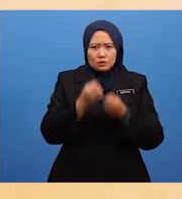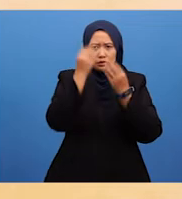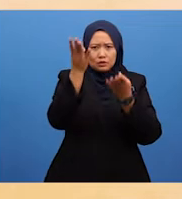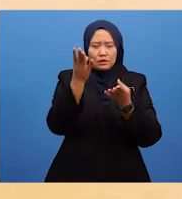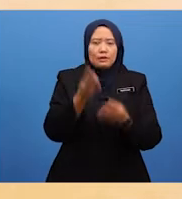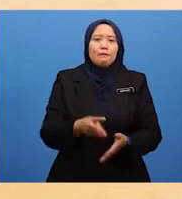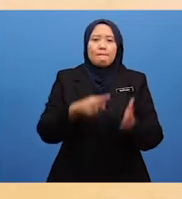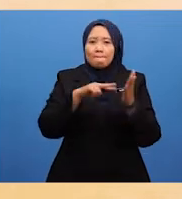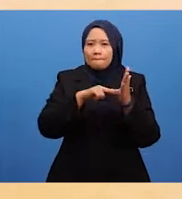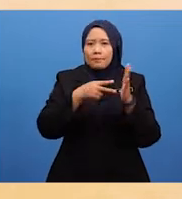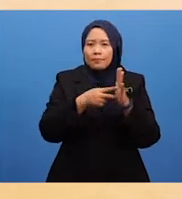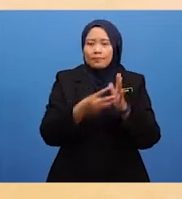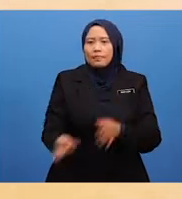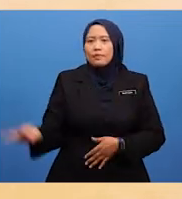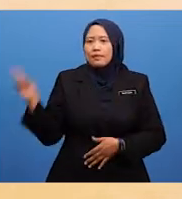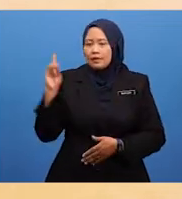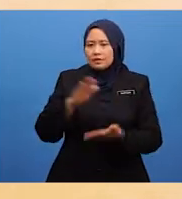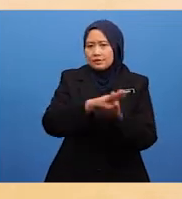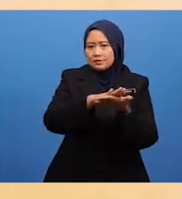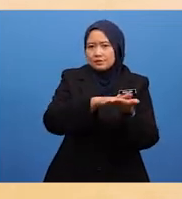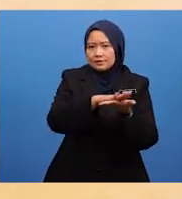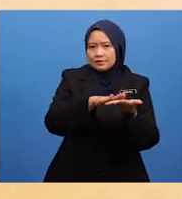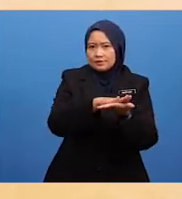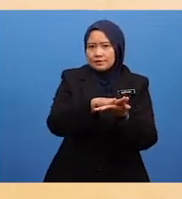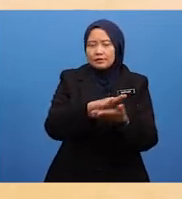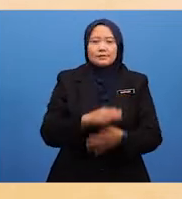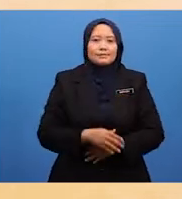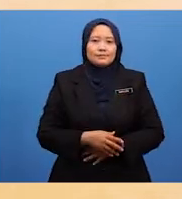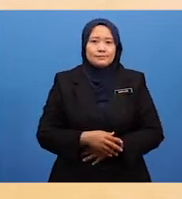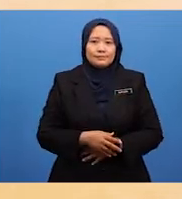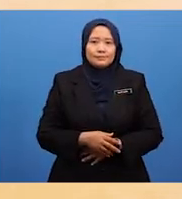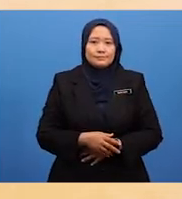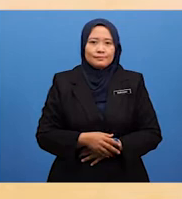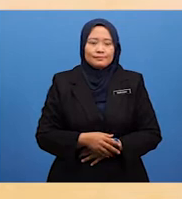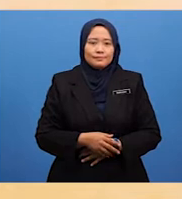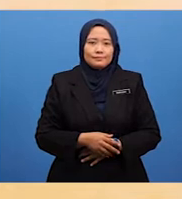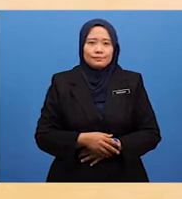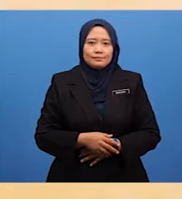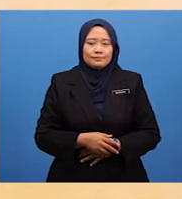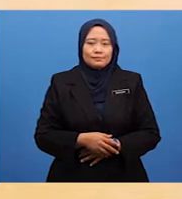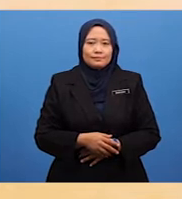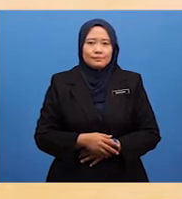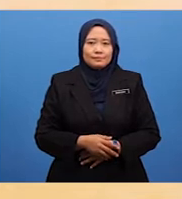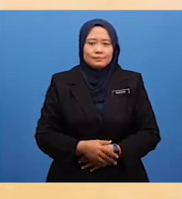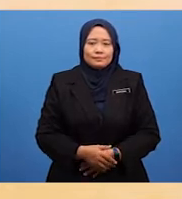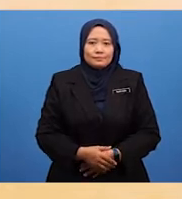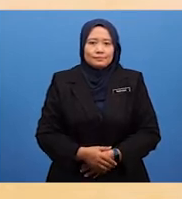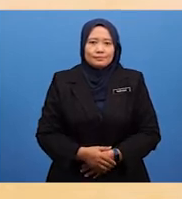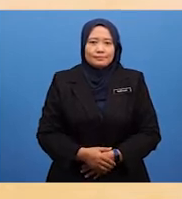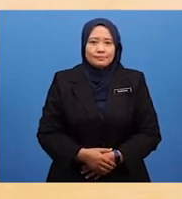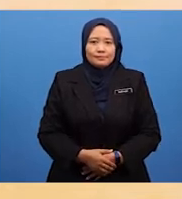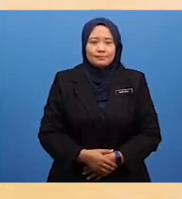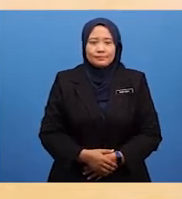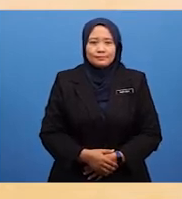Nyatakan maksud daya geseran. Seperti biasa, kamu diberi 10 saat